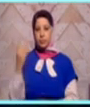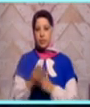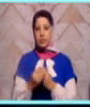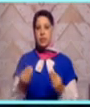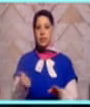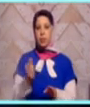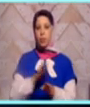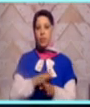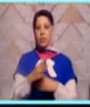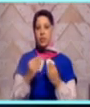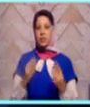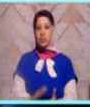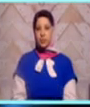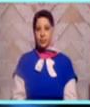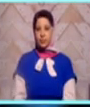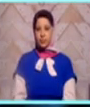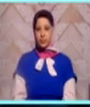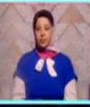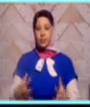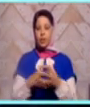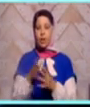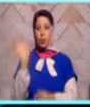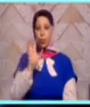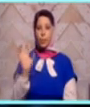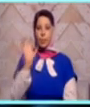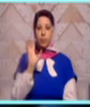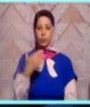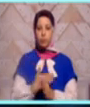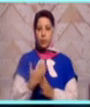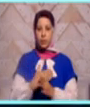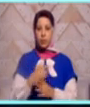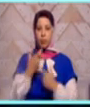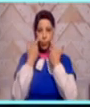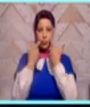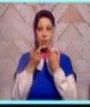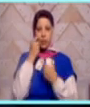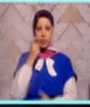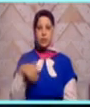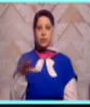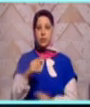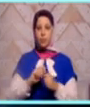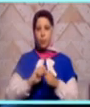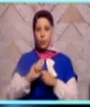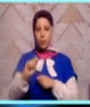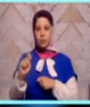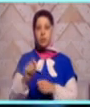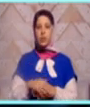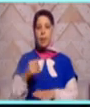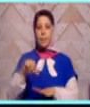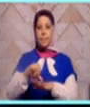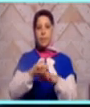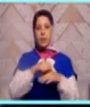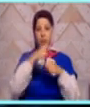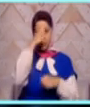الأوروبي بسبب الارتفاع الحرارة. وبالتالي النصيحة التي تقدمها وزارة الصحة والسكان هي الابتعاد عن الأماكن